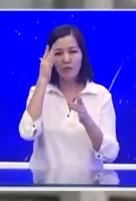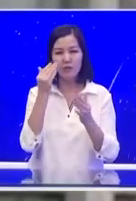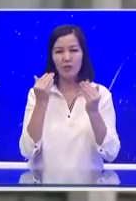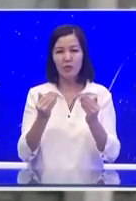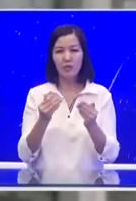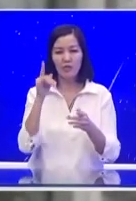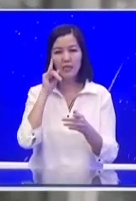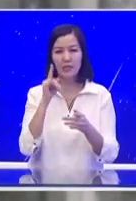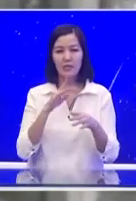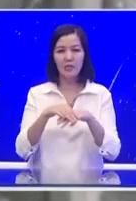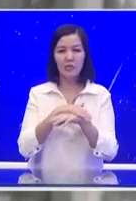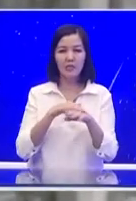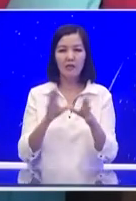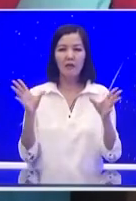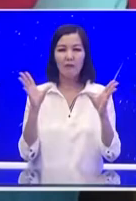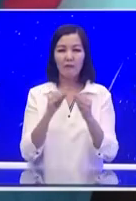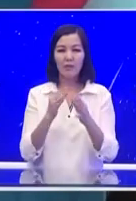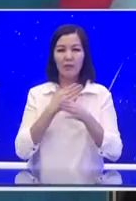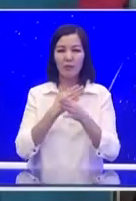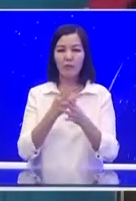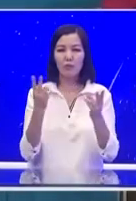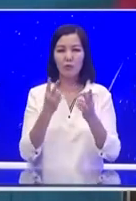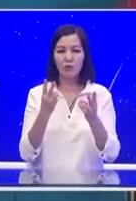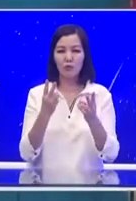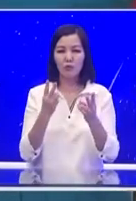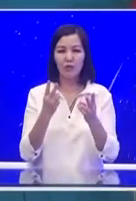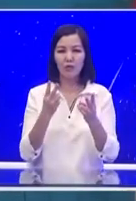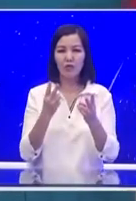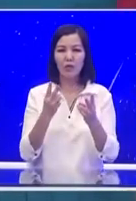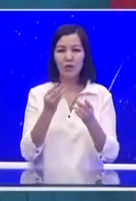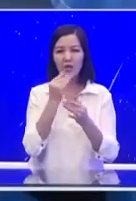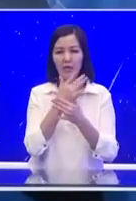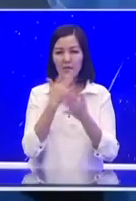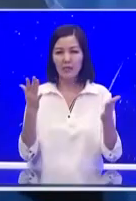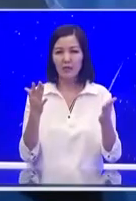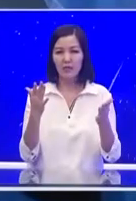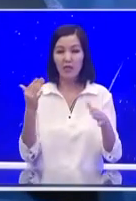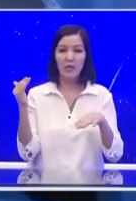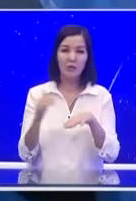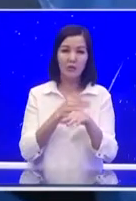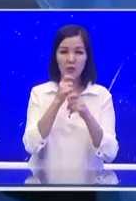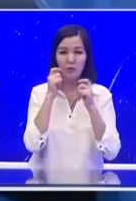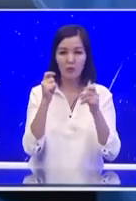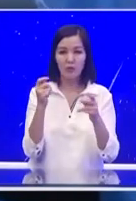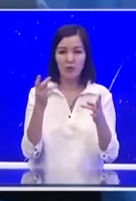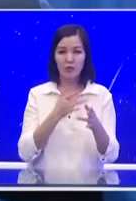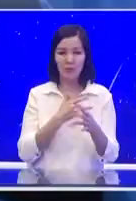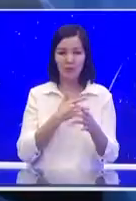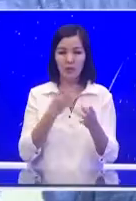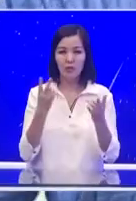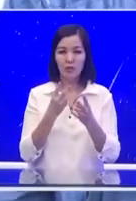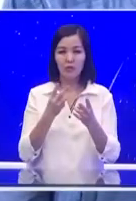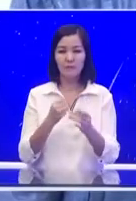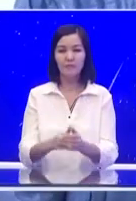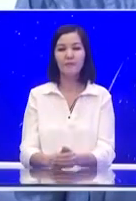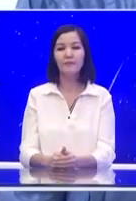мы, казахстанцы, должны сплотиться и помочь тем, кто нуждается не только в материальной помощи, но и в тепле наших сердец. В унисон говорят